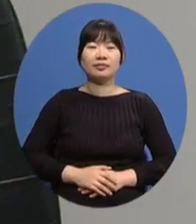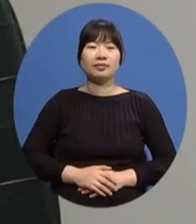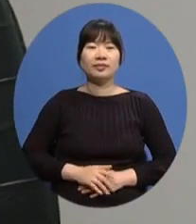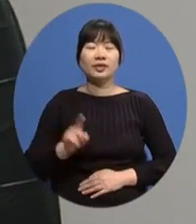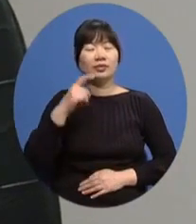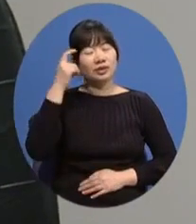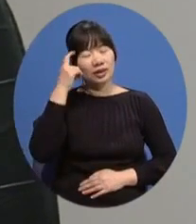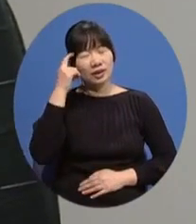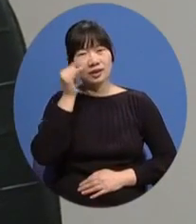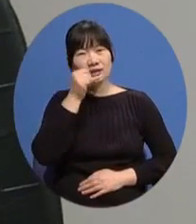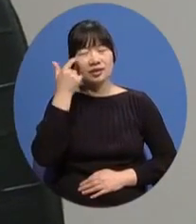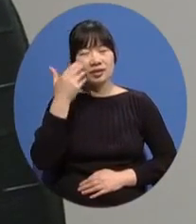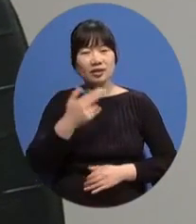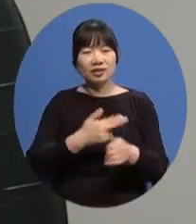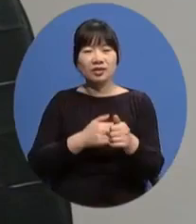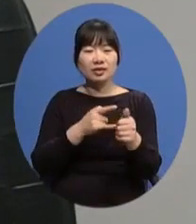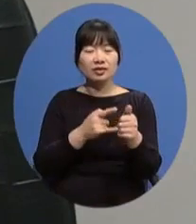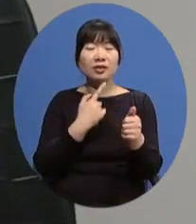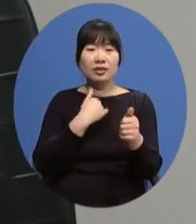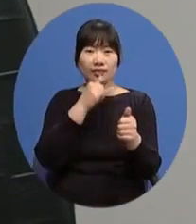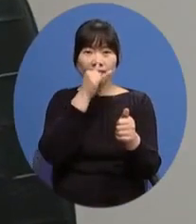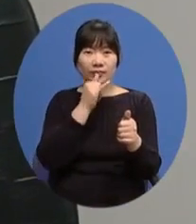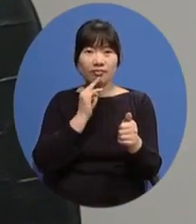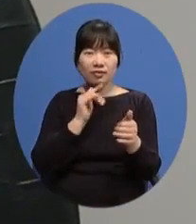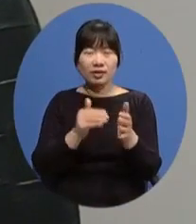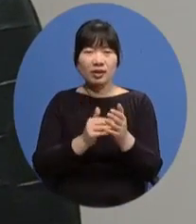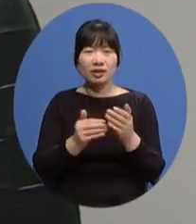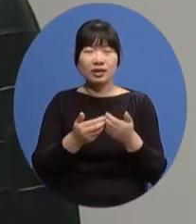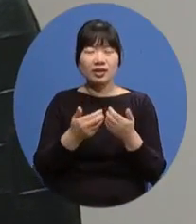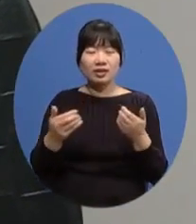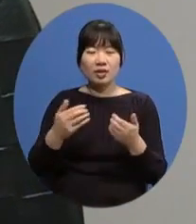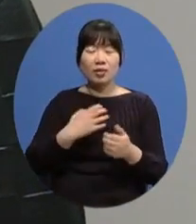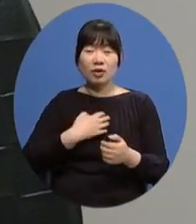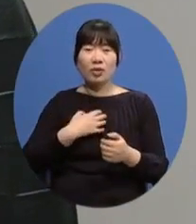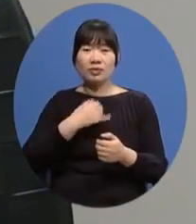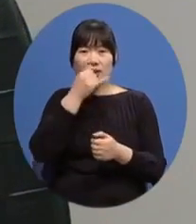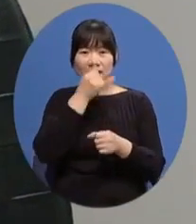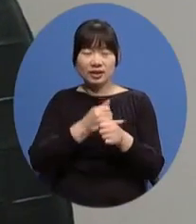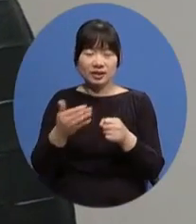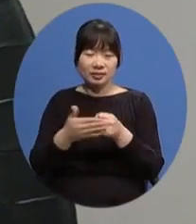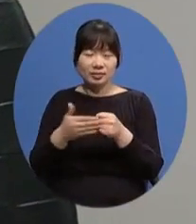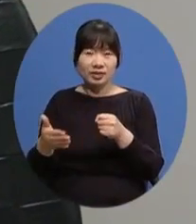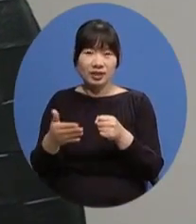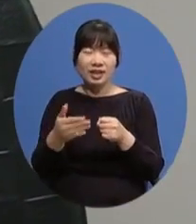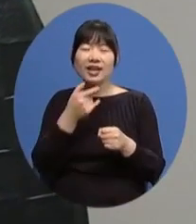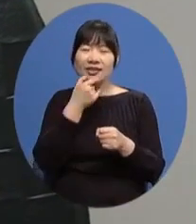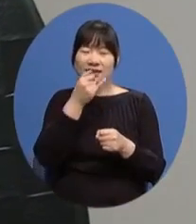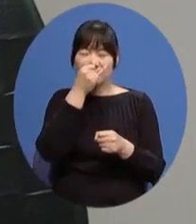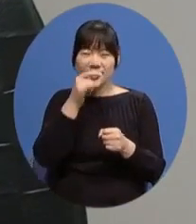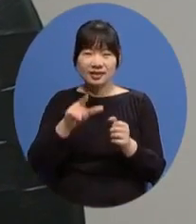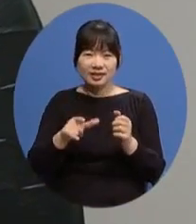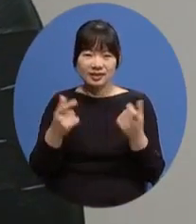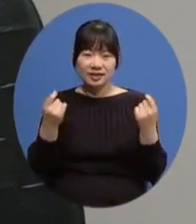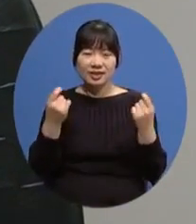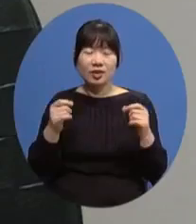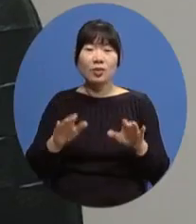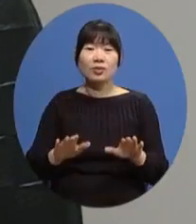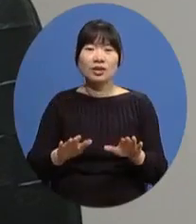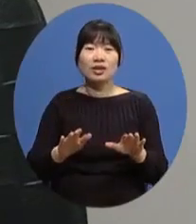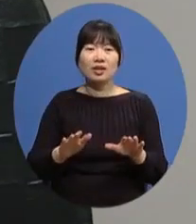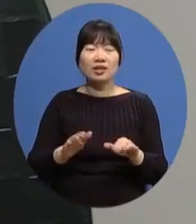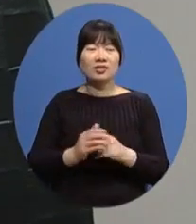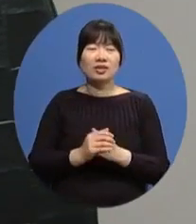무슨 생각이 들어서? 선생님도 그런 적 있어. 떨어질 때 뭐 별 좀 겁 같은 거 나서 되게 싫었을 때 있거든? 너는